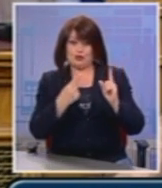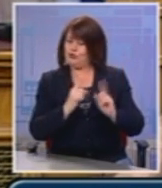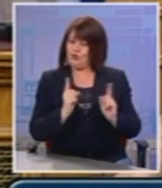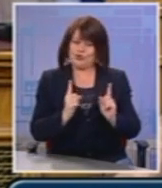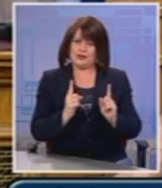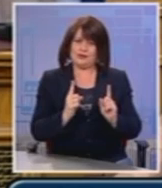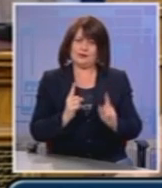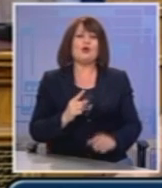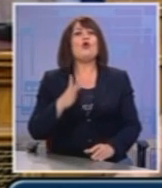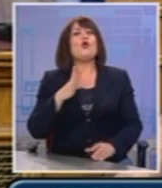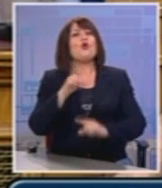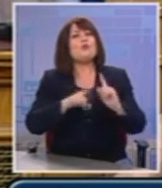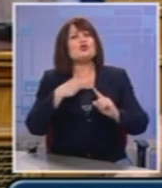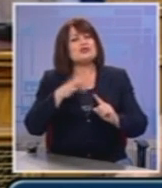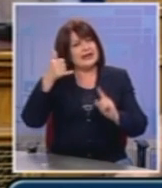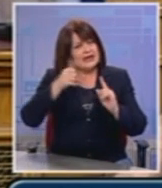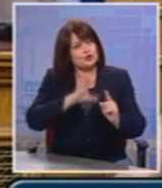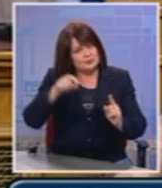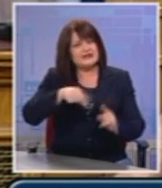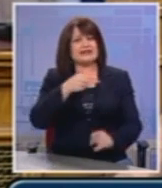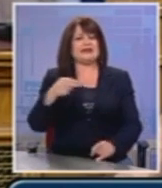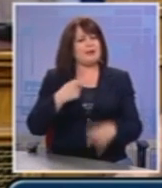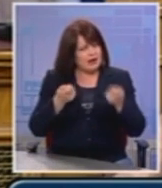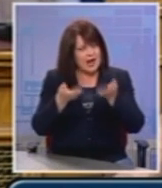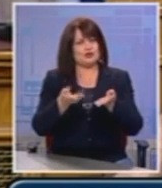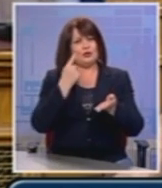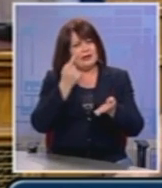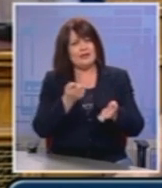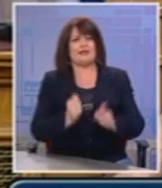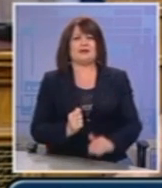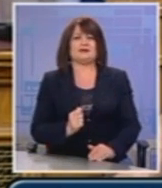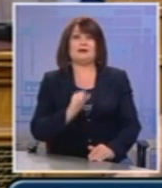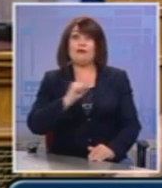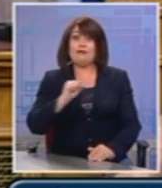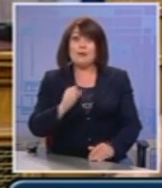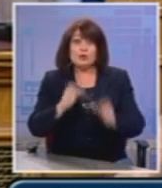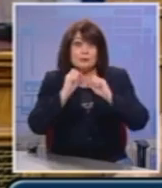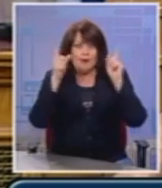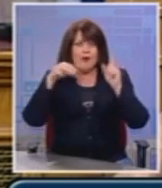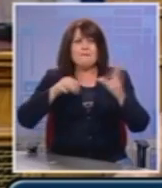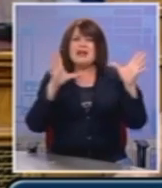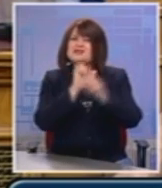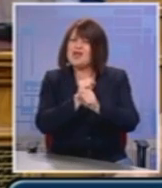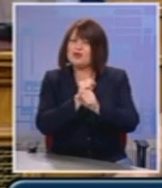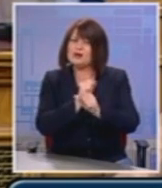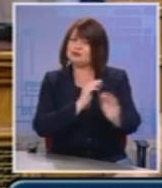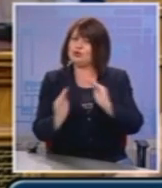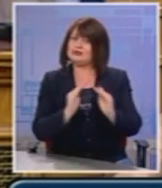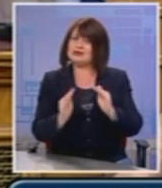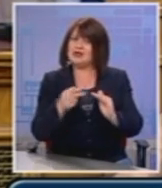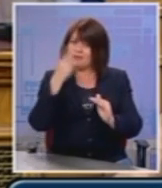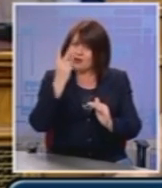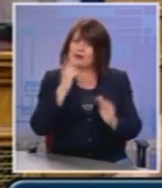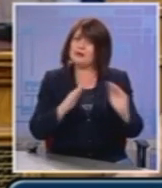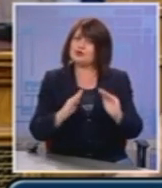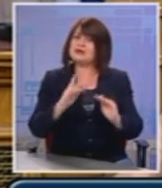όποιος και όποια θέλει να ερευνήσει το ζήτημα ας το κάνει και βάμα ότι θα εκπλαγεί στο ο κεφάλαιο